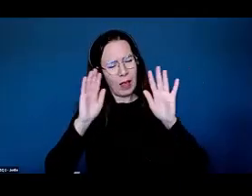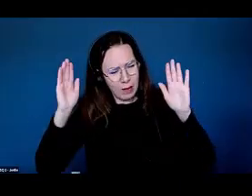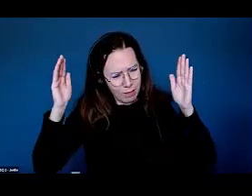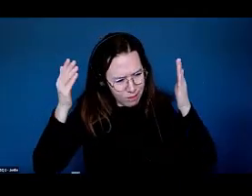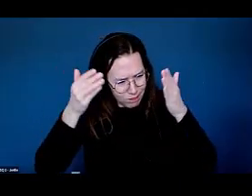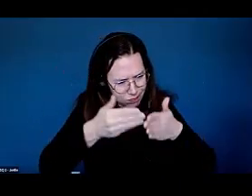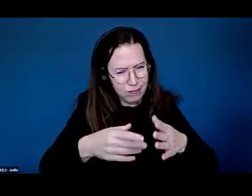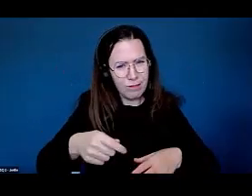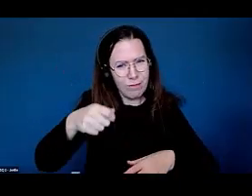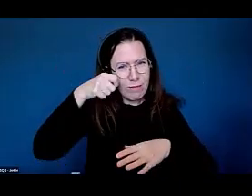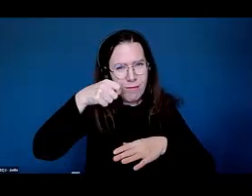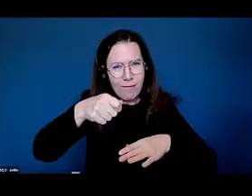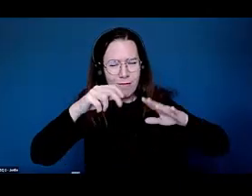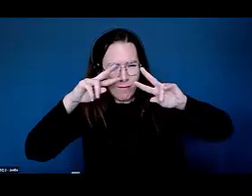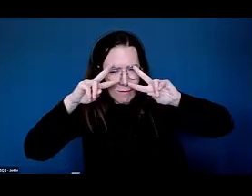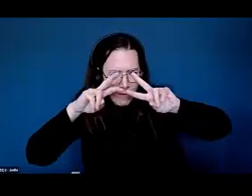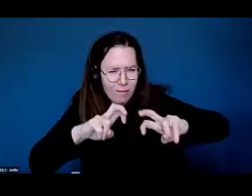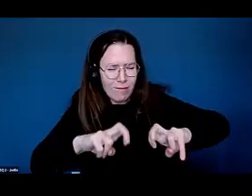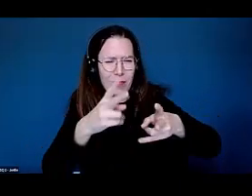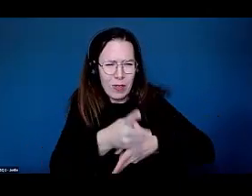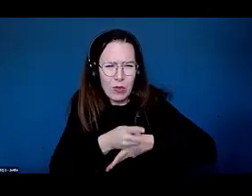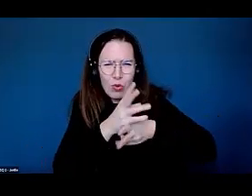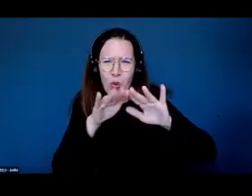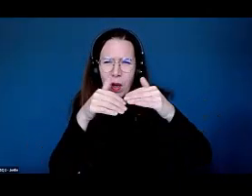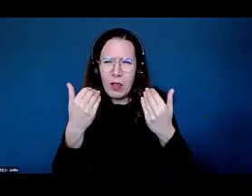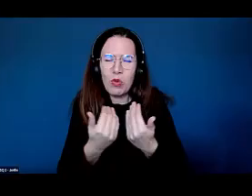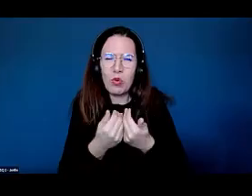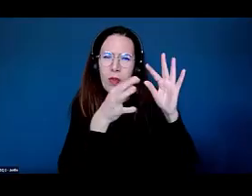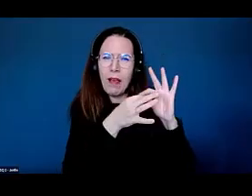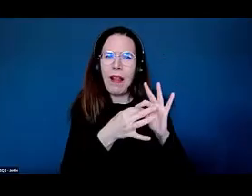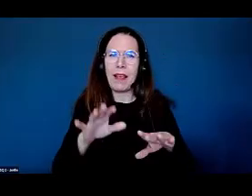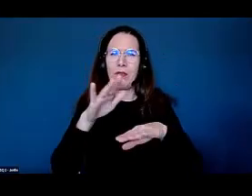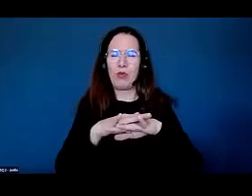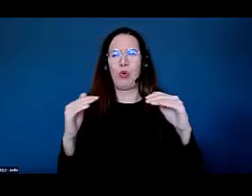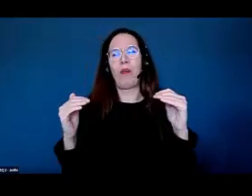qu'on utilise pour concevoir et travailler tous les soins.